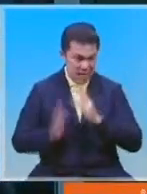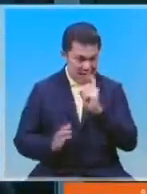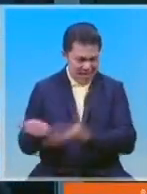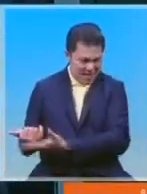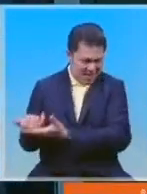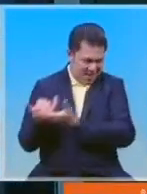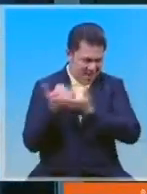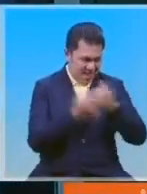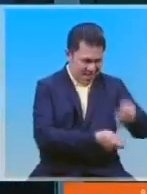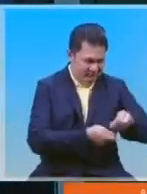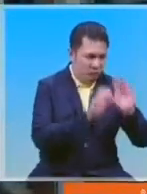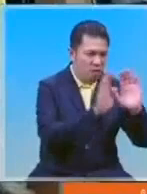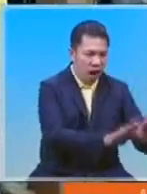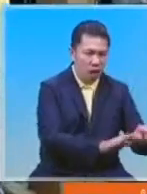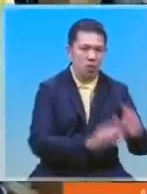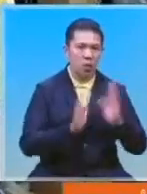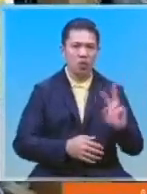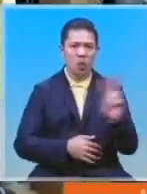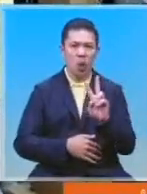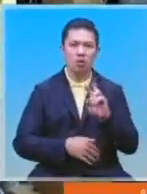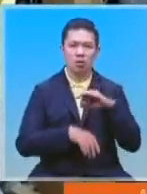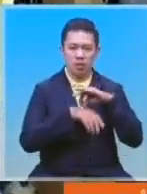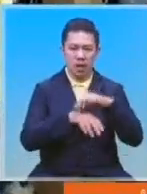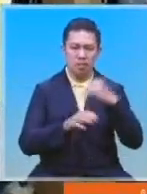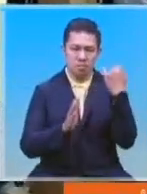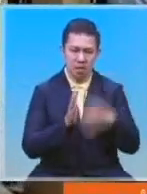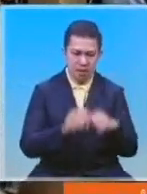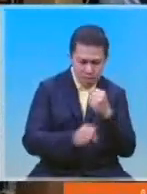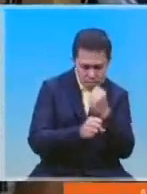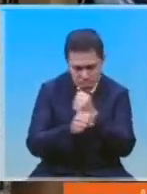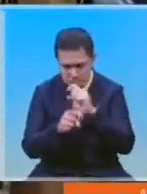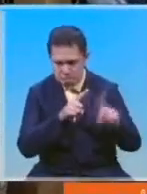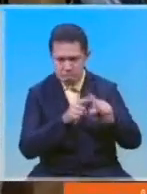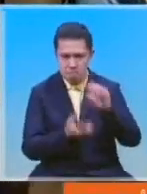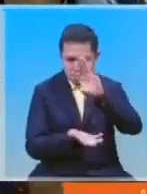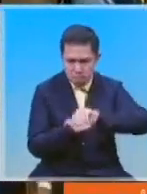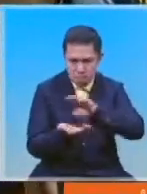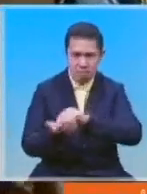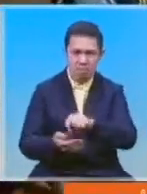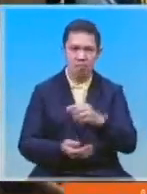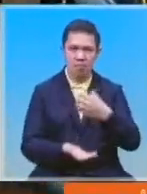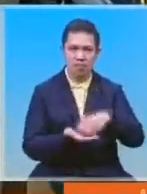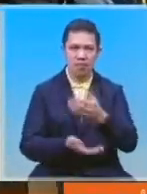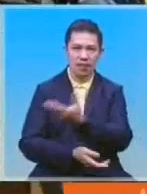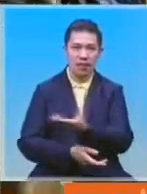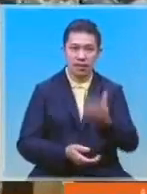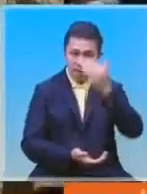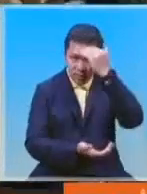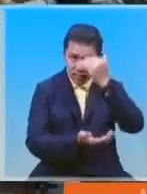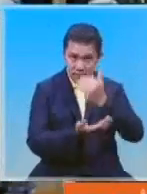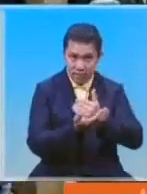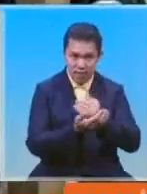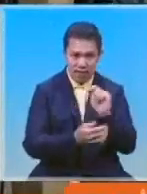วันนี้ 2,000ถูกนำตัวมาทำแผนประกอบคำรับสารภาพนะครับบรรยากาศเป็นอย่างที่เห็นนี่แหละคุณผู้ชมที่ตำรวจ